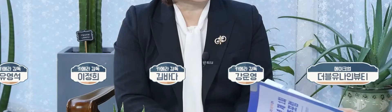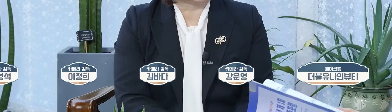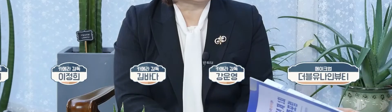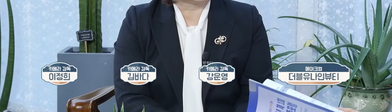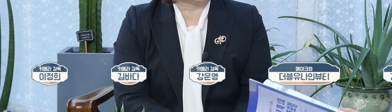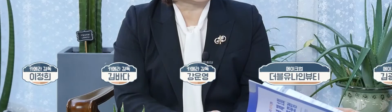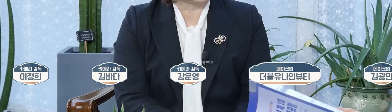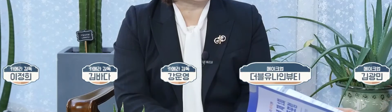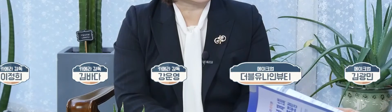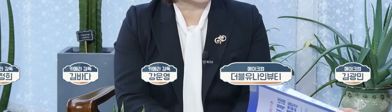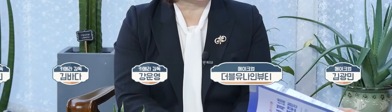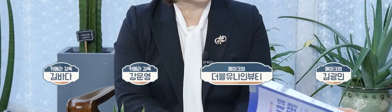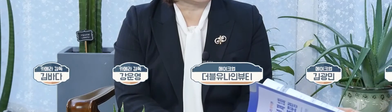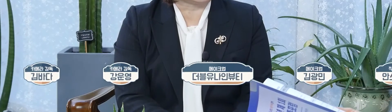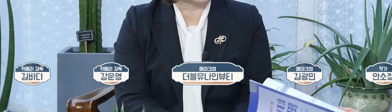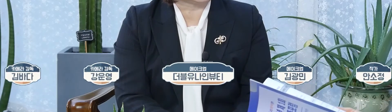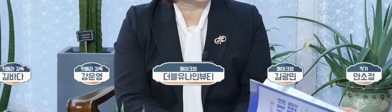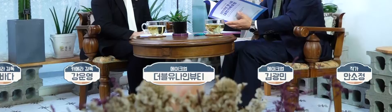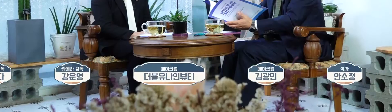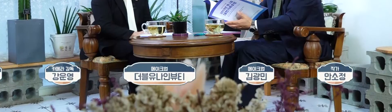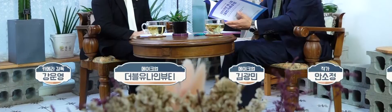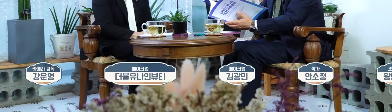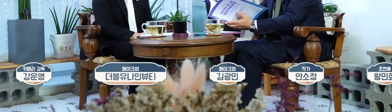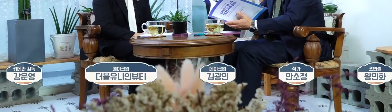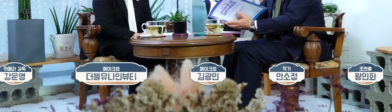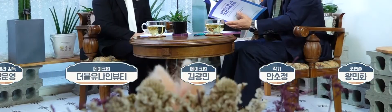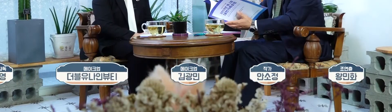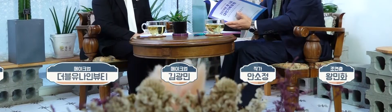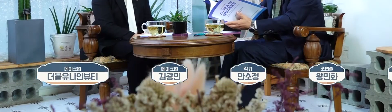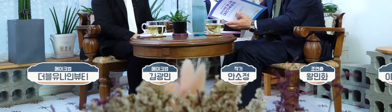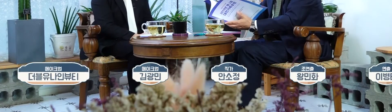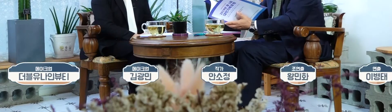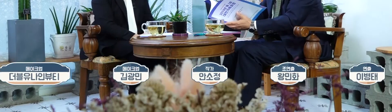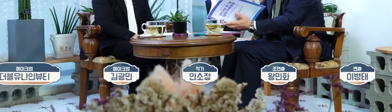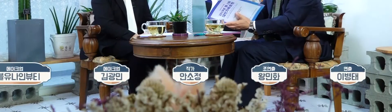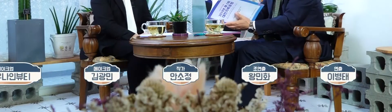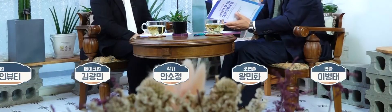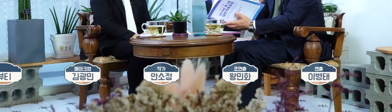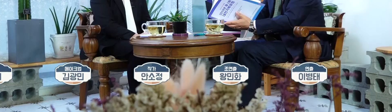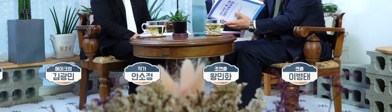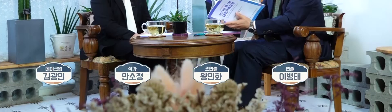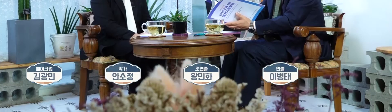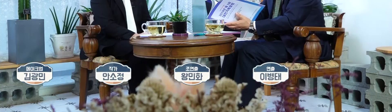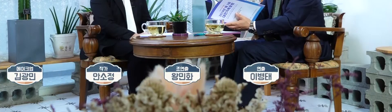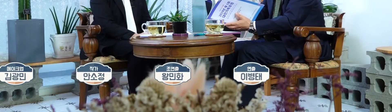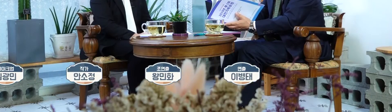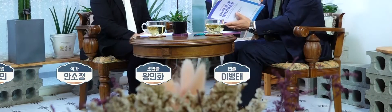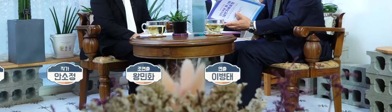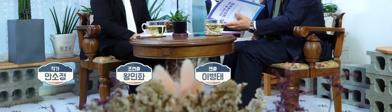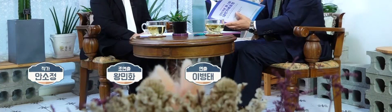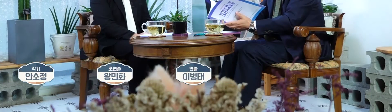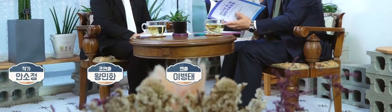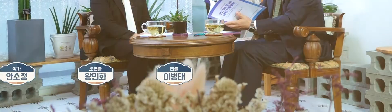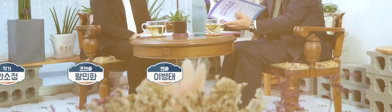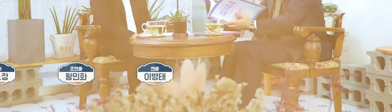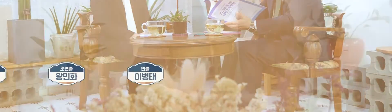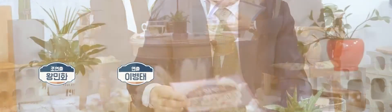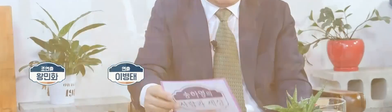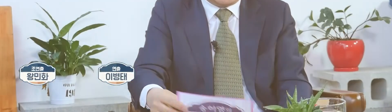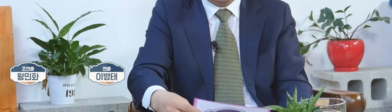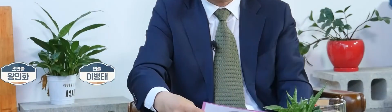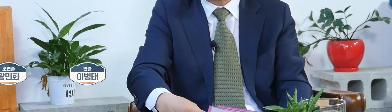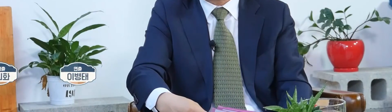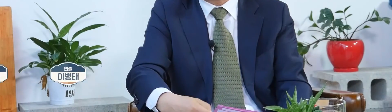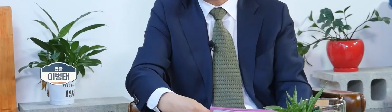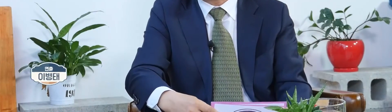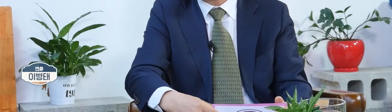더 구체적으로 대전의 가족의 변화를 좀 들여다보고 앞으로 어떻게 저희가 가족센터로서 기능할 것인지를